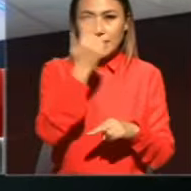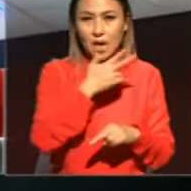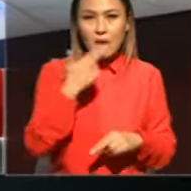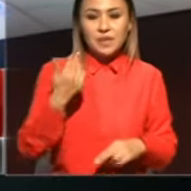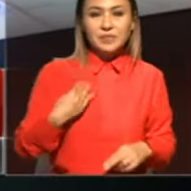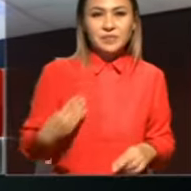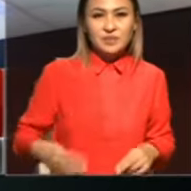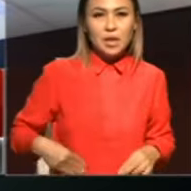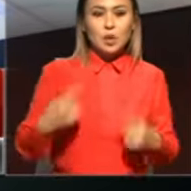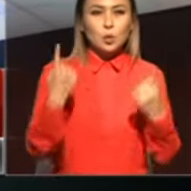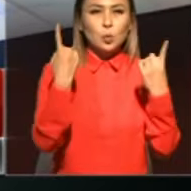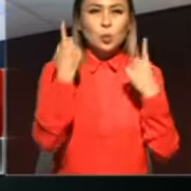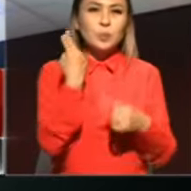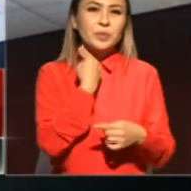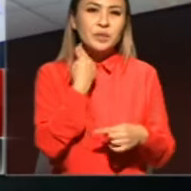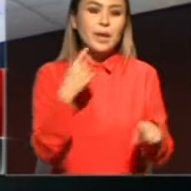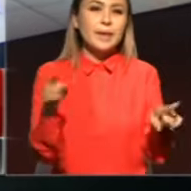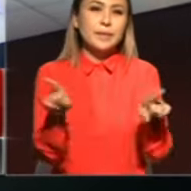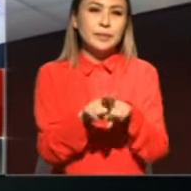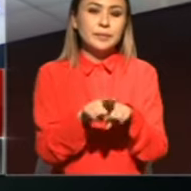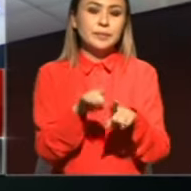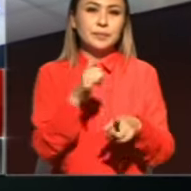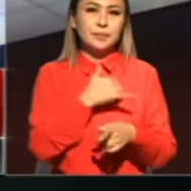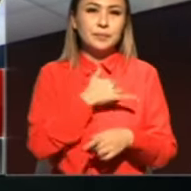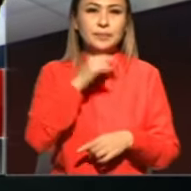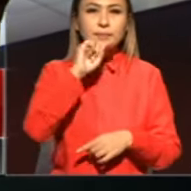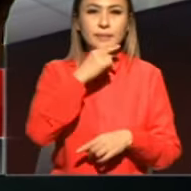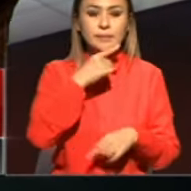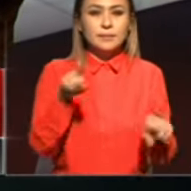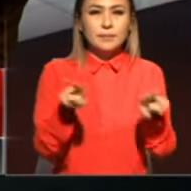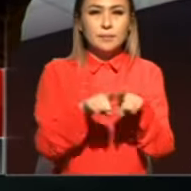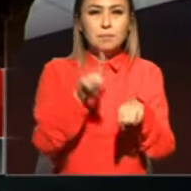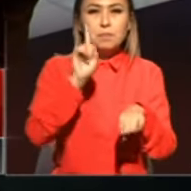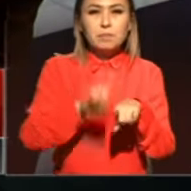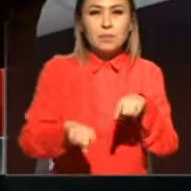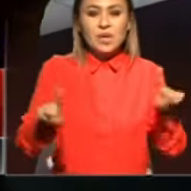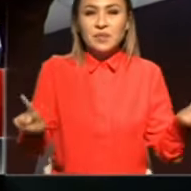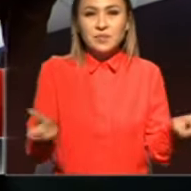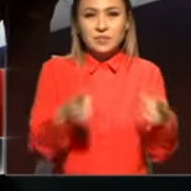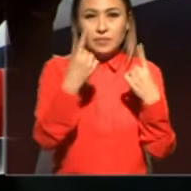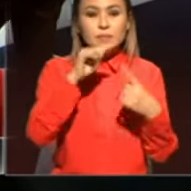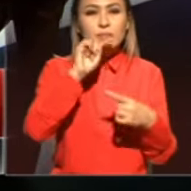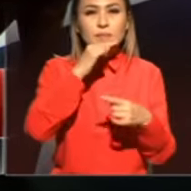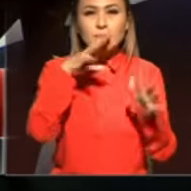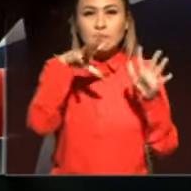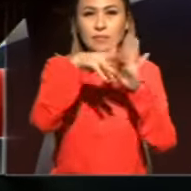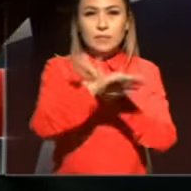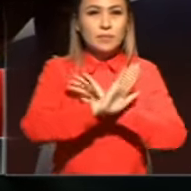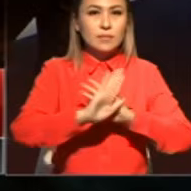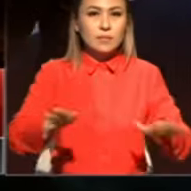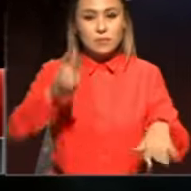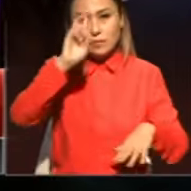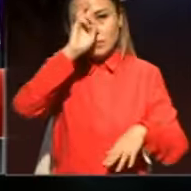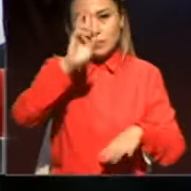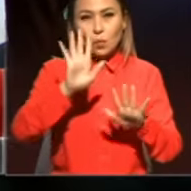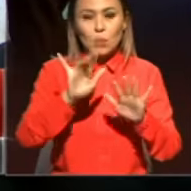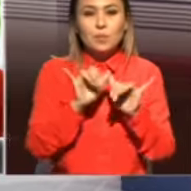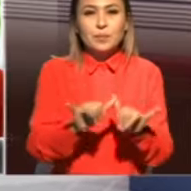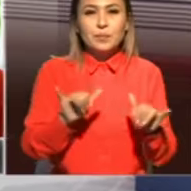Франция, Ұлыбритания, жаңа ақш сияқты біздің экономикамыз сондай тез өсіп жатқан экономикаларға жатпайды, әлі дамып жатқан экономикаға